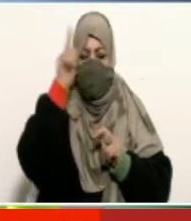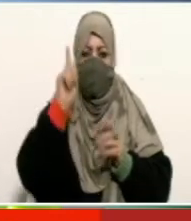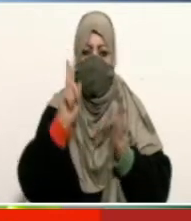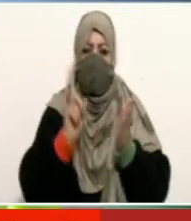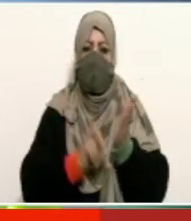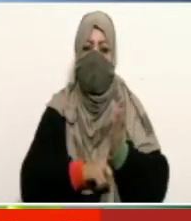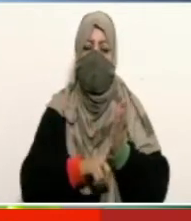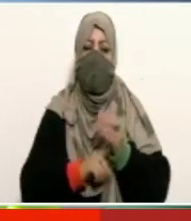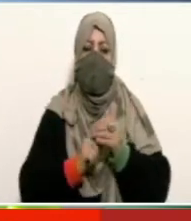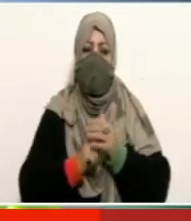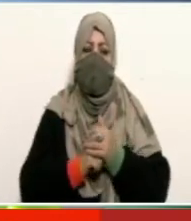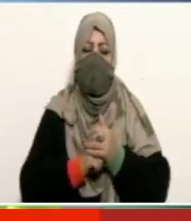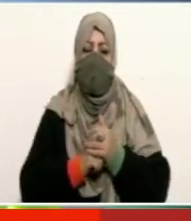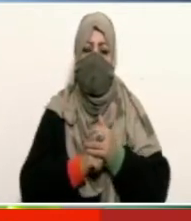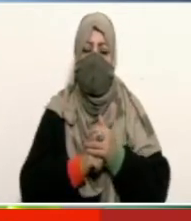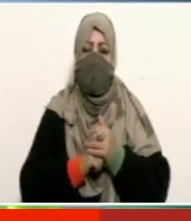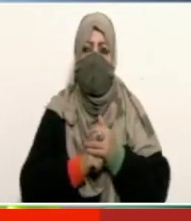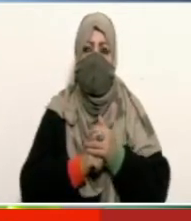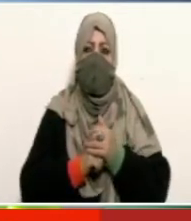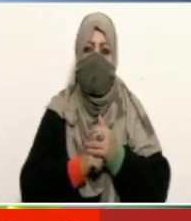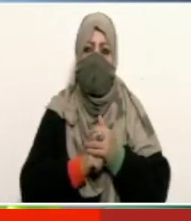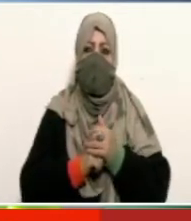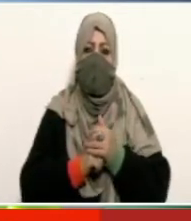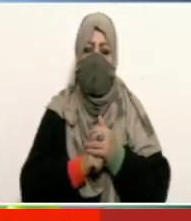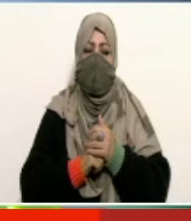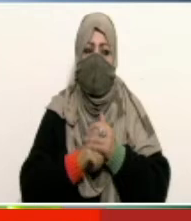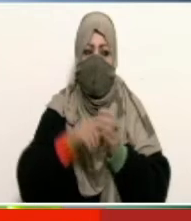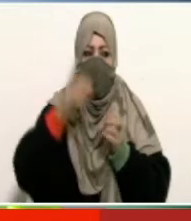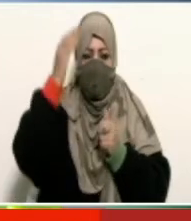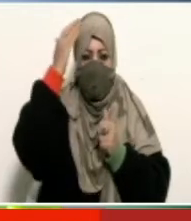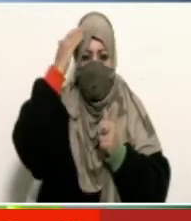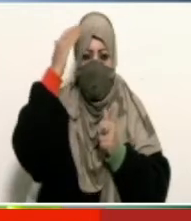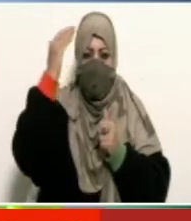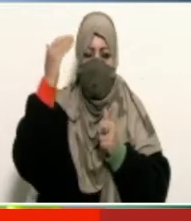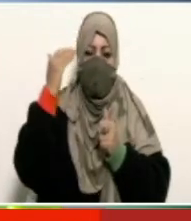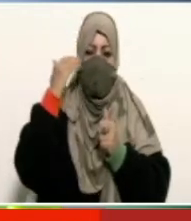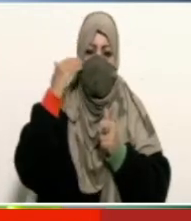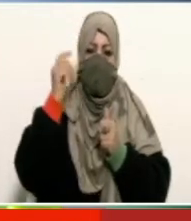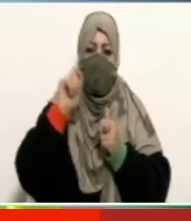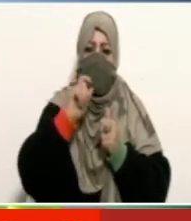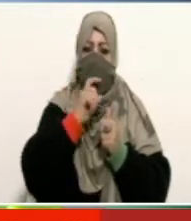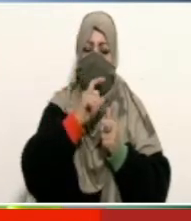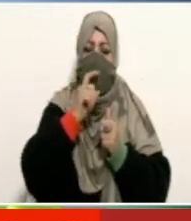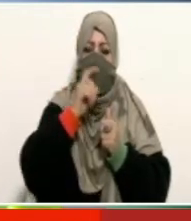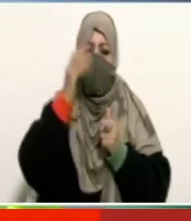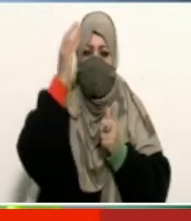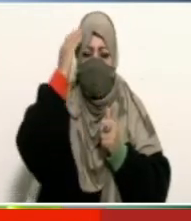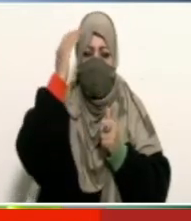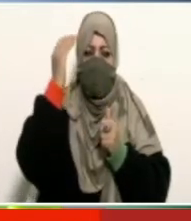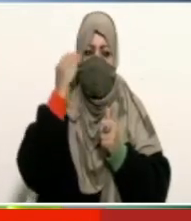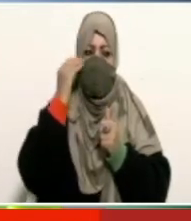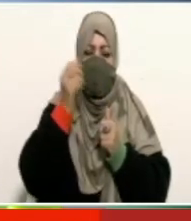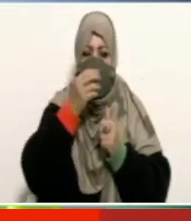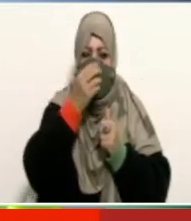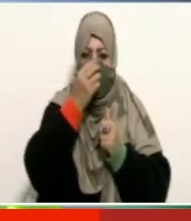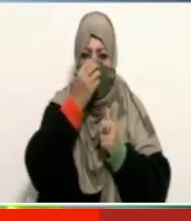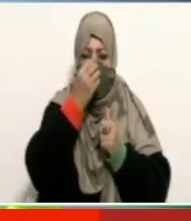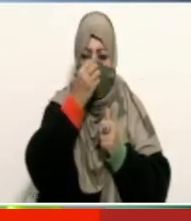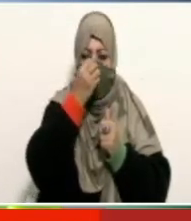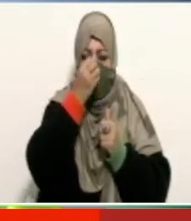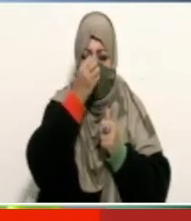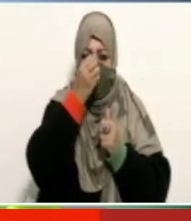بنت ظروفها تحتس لمدة شهر أو شهرين أو ثلاثة؟ ما حكم إيش؟ حكم الدين في فتاة